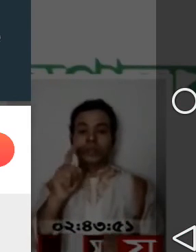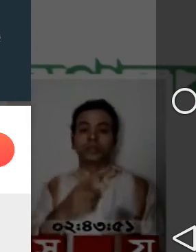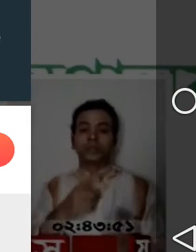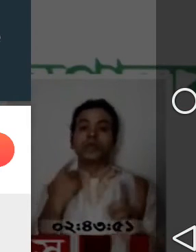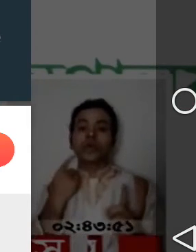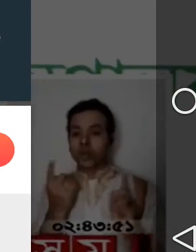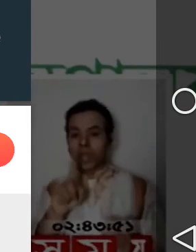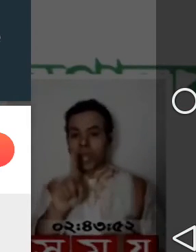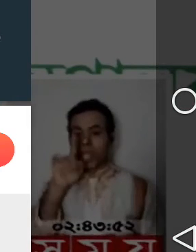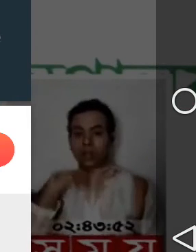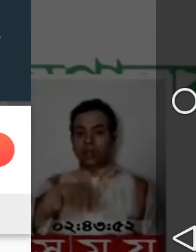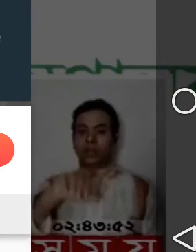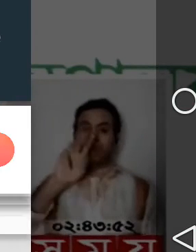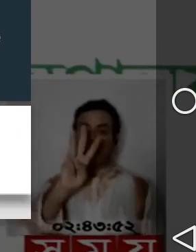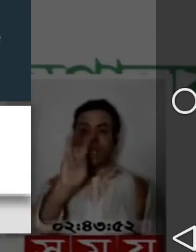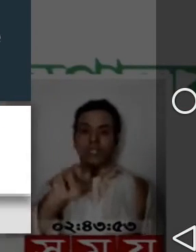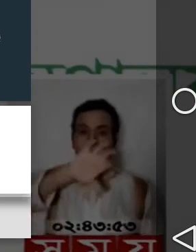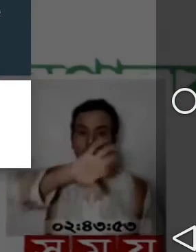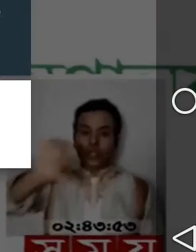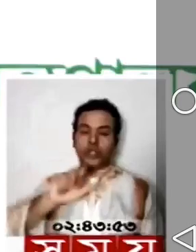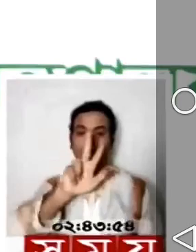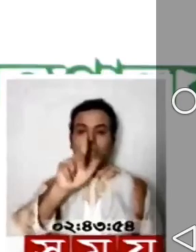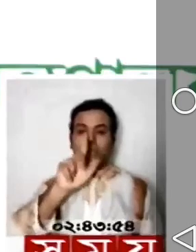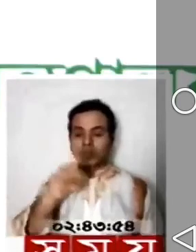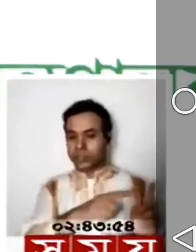বিশ্ব পরিস্থিতি, 24 ঘন্টায় শনাক্ত